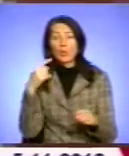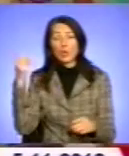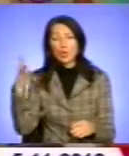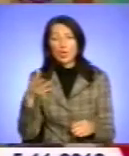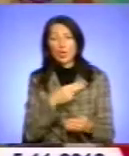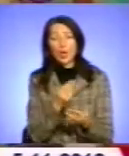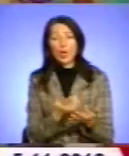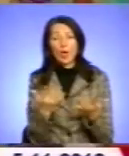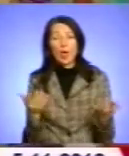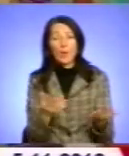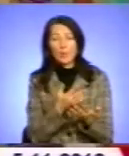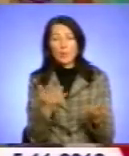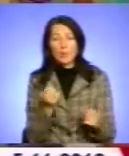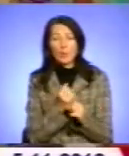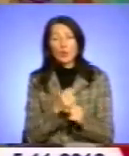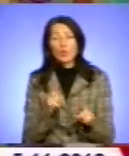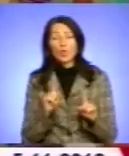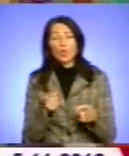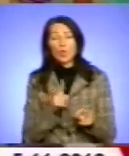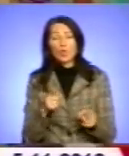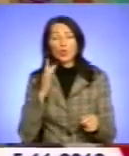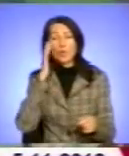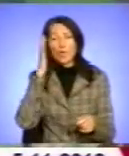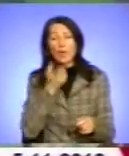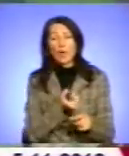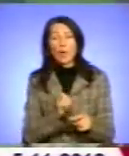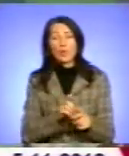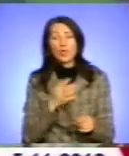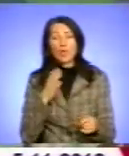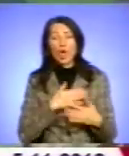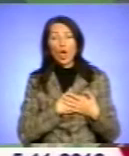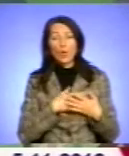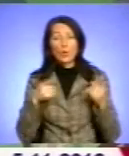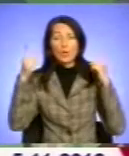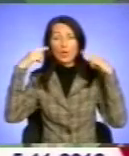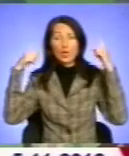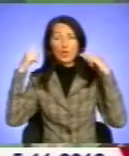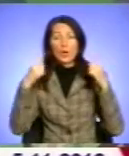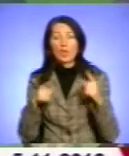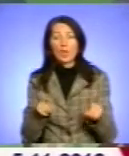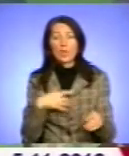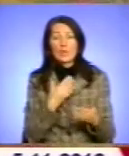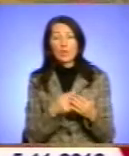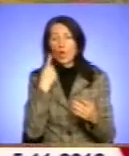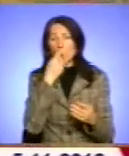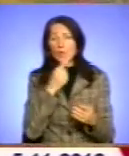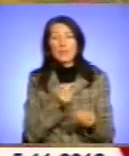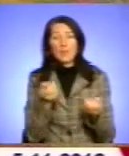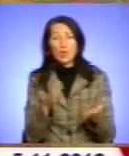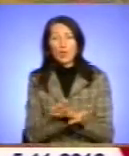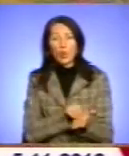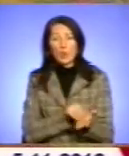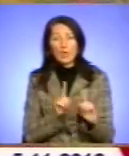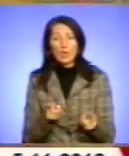насичені. Працює з натури і з уяви, але найбільше любить фантазувати, створювати свої образи, а не просто копіювати реальні явища